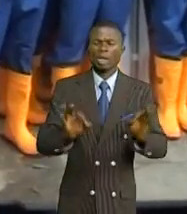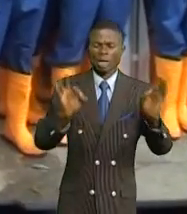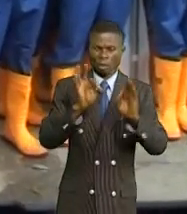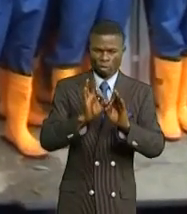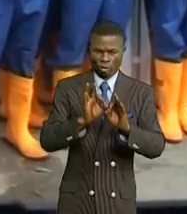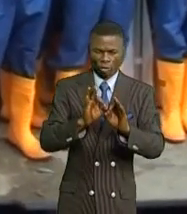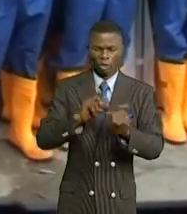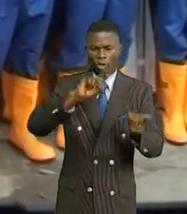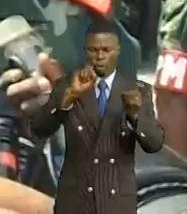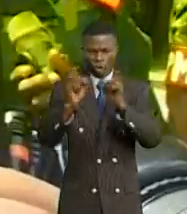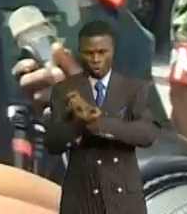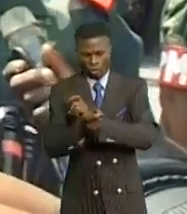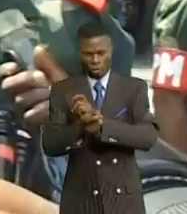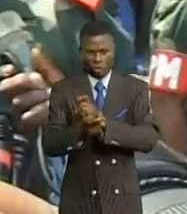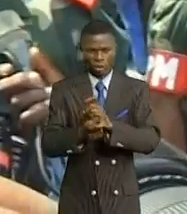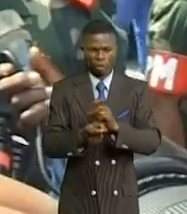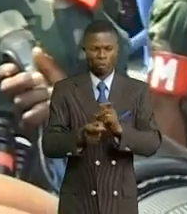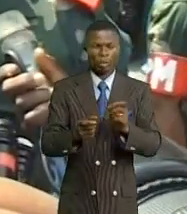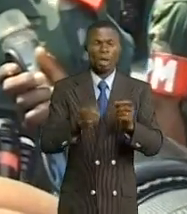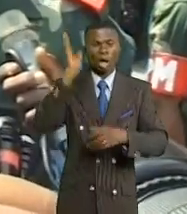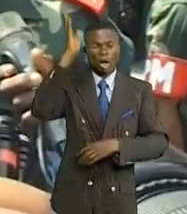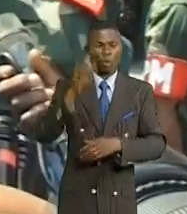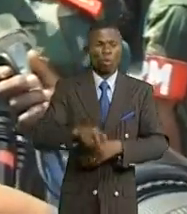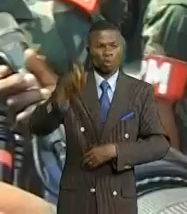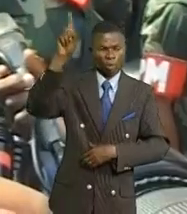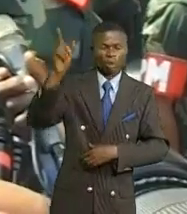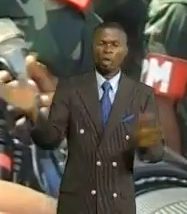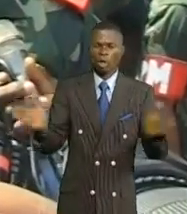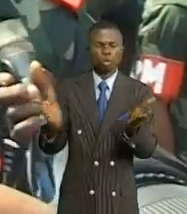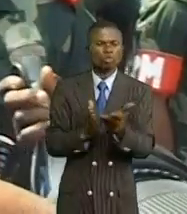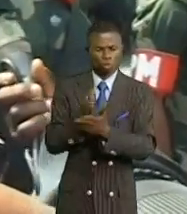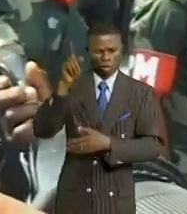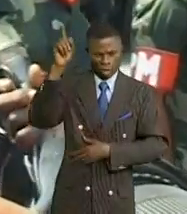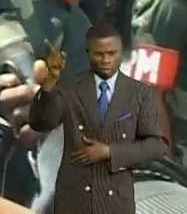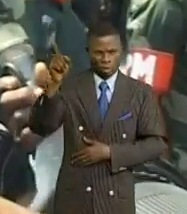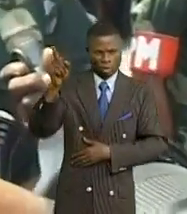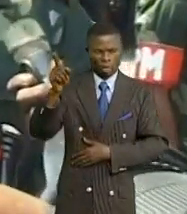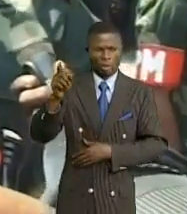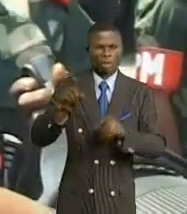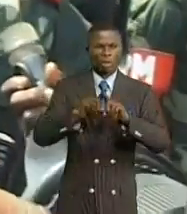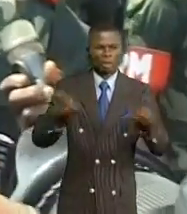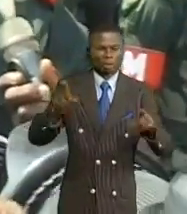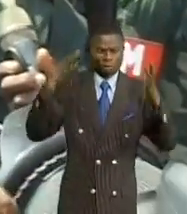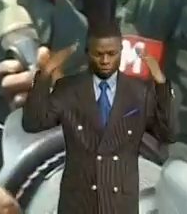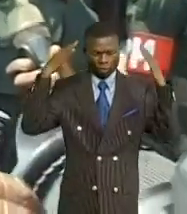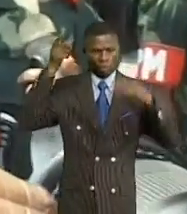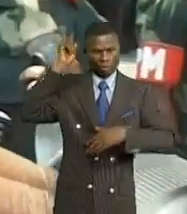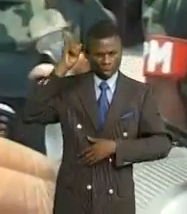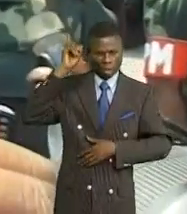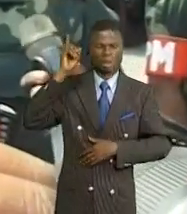une transformation attendue. Ceux qui sont partis, nous les encadrons convenablement, conformément au programme que nous avons